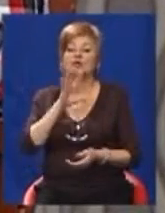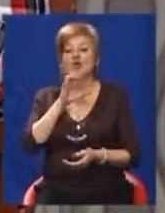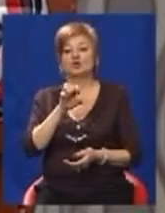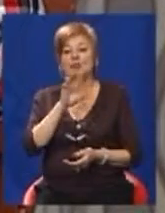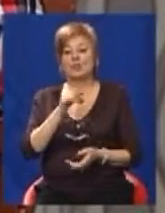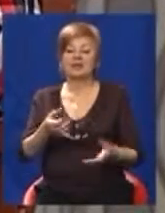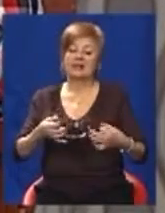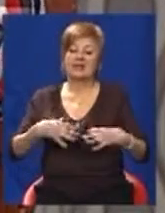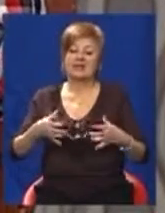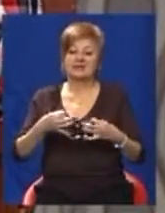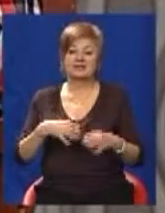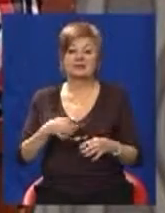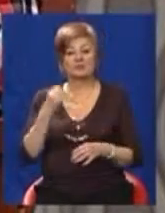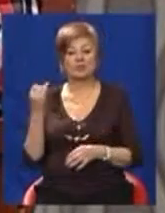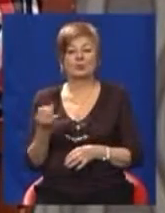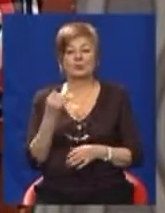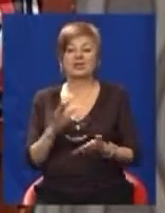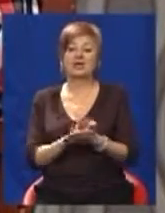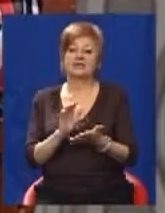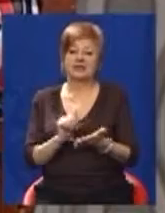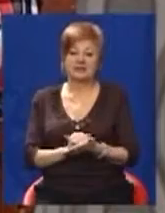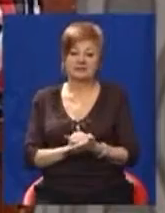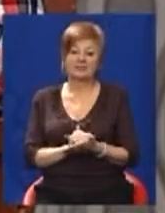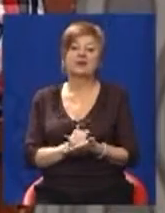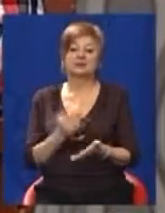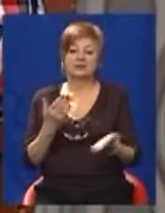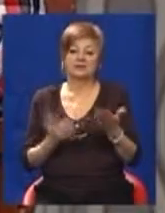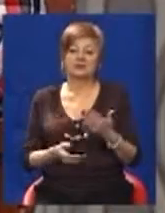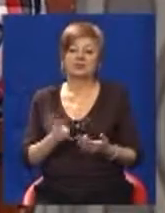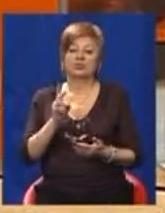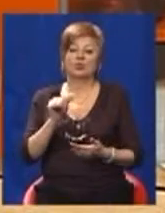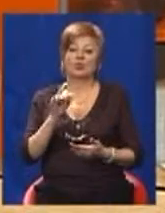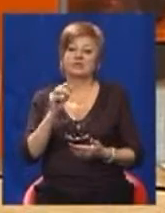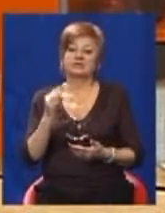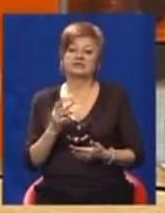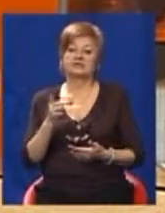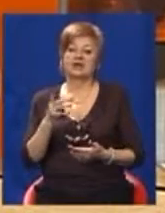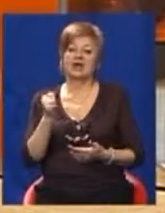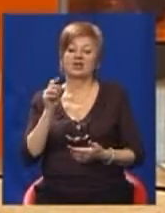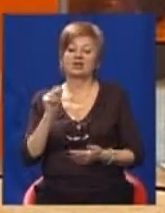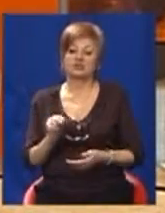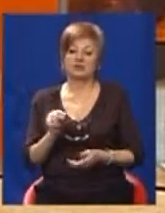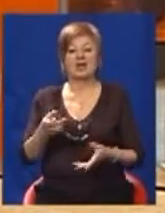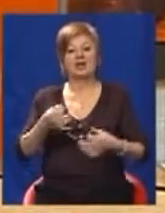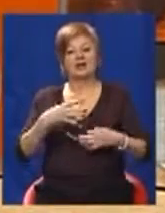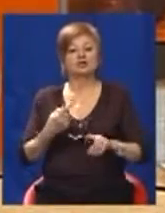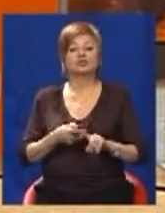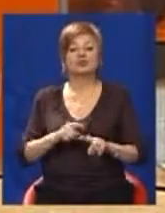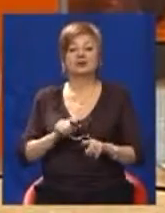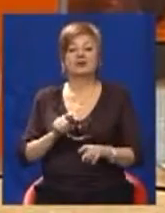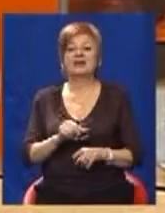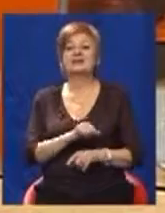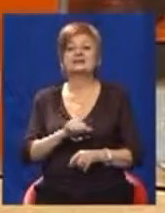собачку нам розповісти, про яку таку цікаву назву? А, здається, курцхар чи як? Розкажи, ну, будь ласка, що це за собачка?